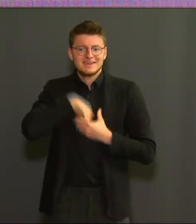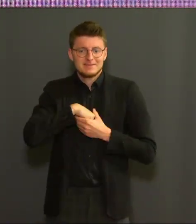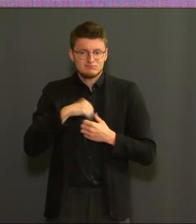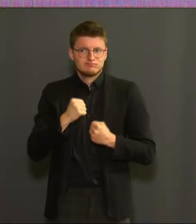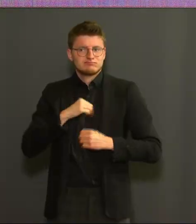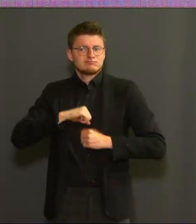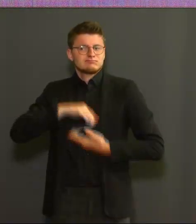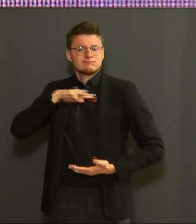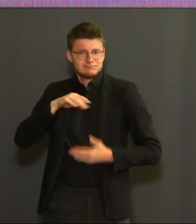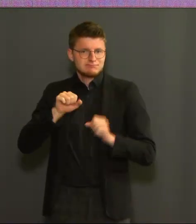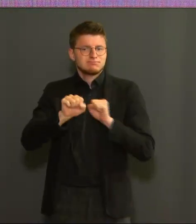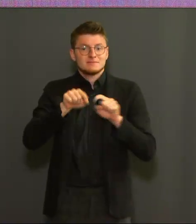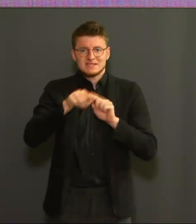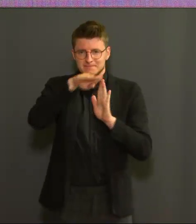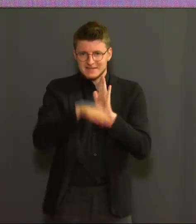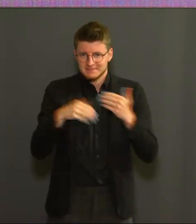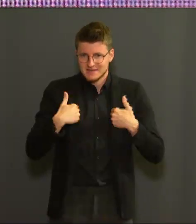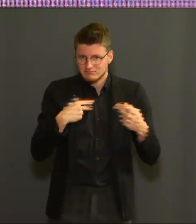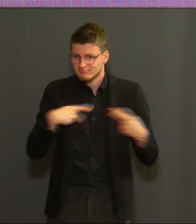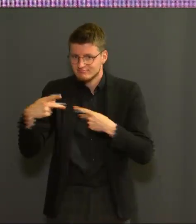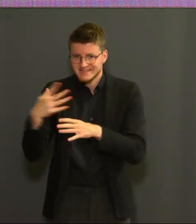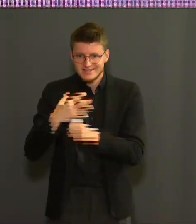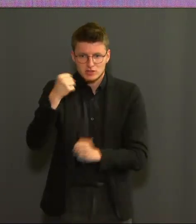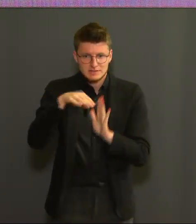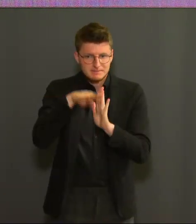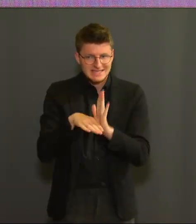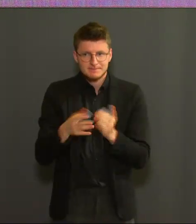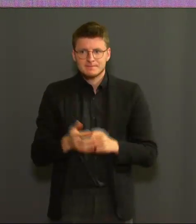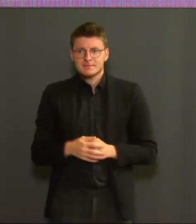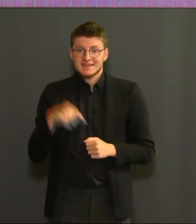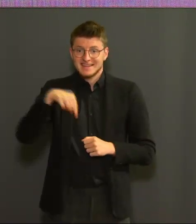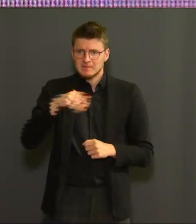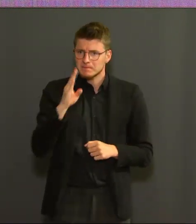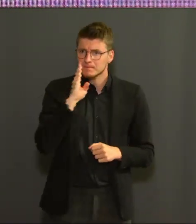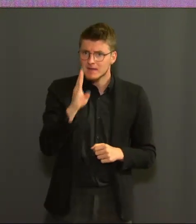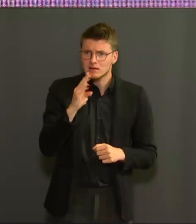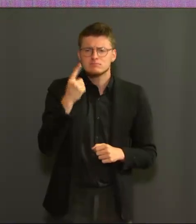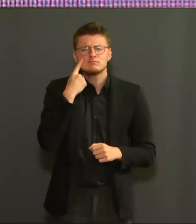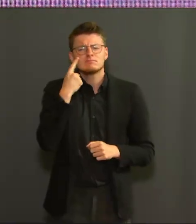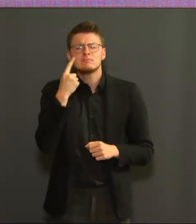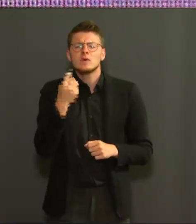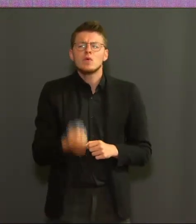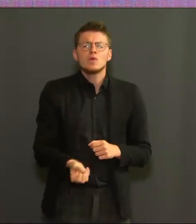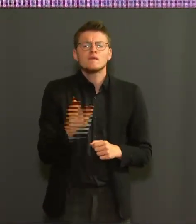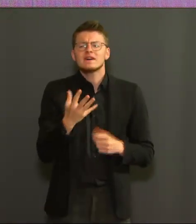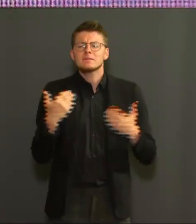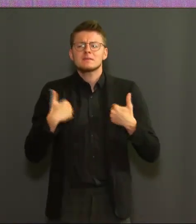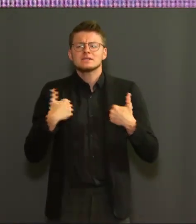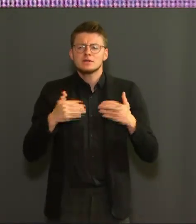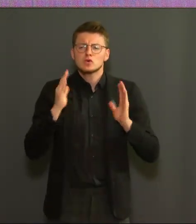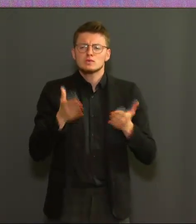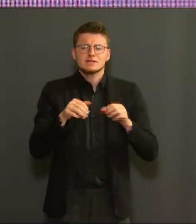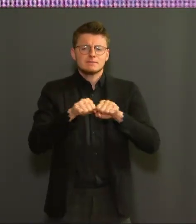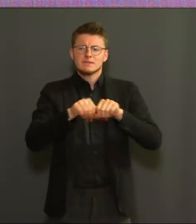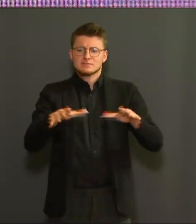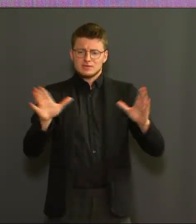Momenteel blijft in België de verhouding tussen het aantal gerapporteerde besmettingen en het aantal ziekenhuisopnames nog relatief